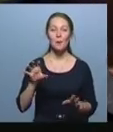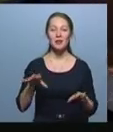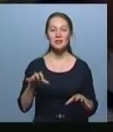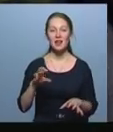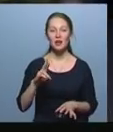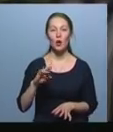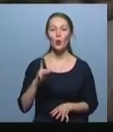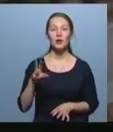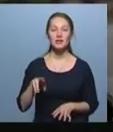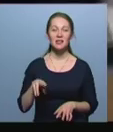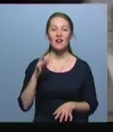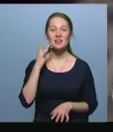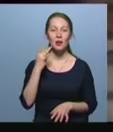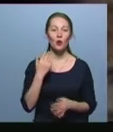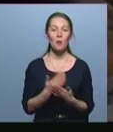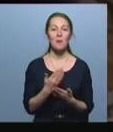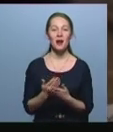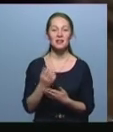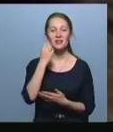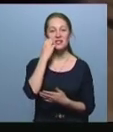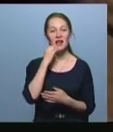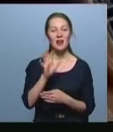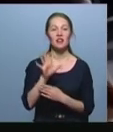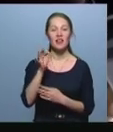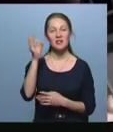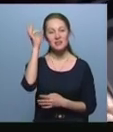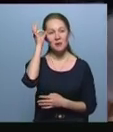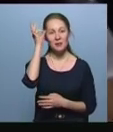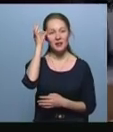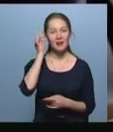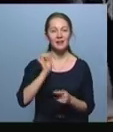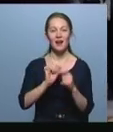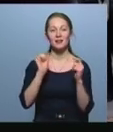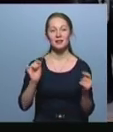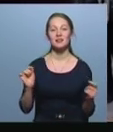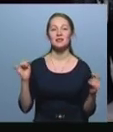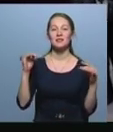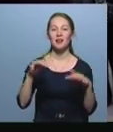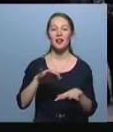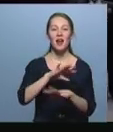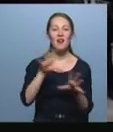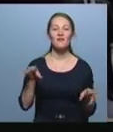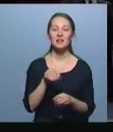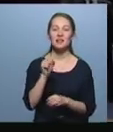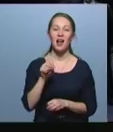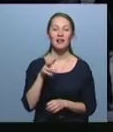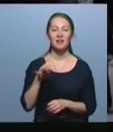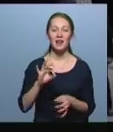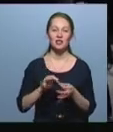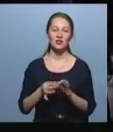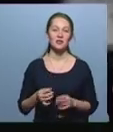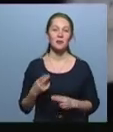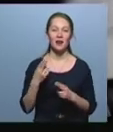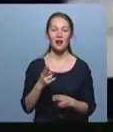Курьинского райисполкома, показывает старые фотографии и вспоминает. На открытии съехался, кажется, весь Алтай. Из Ижевска приехал и